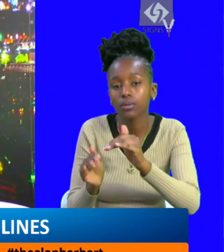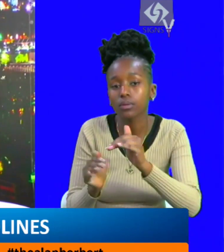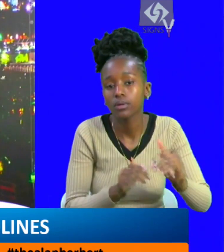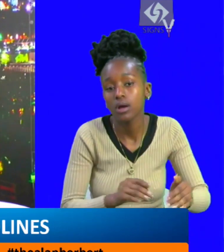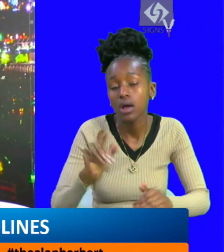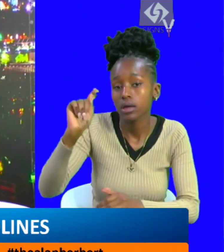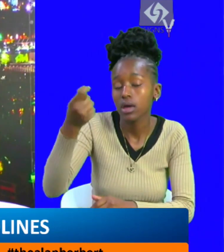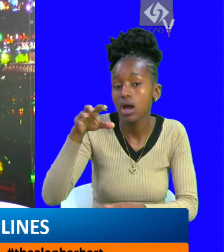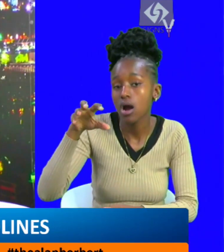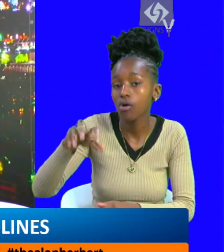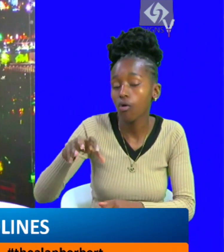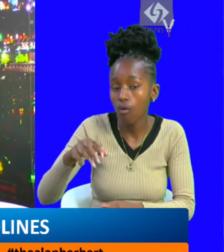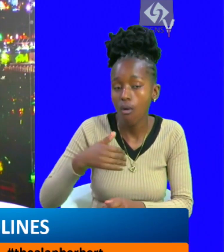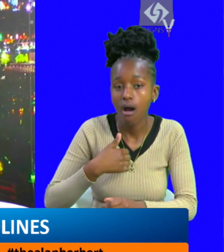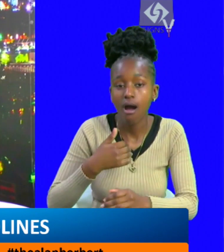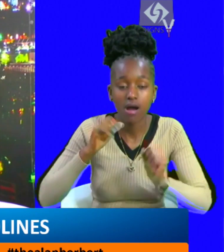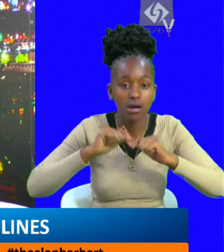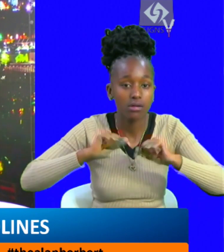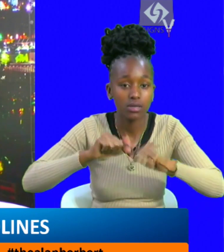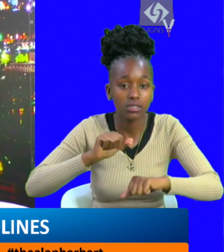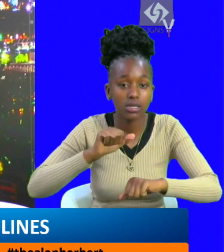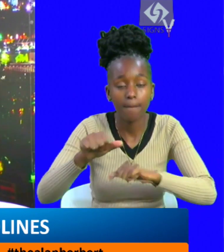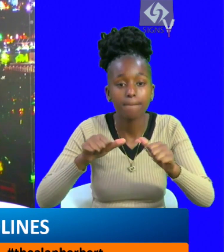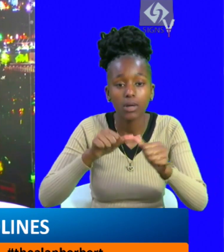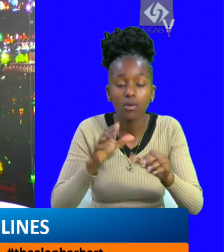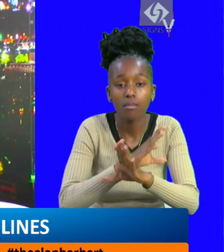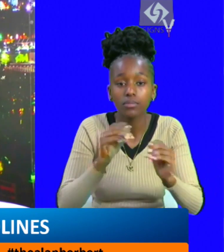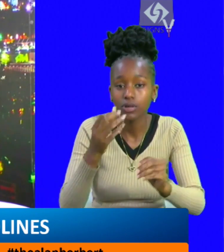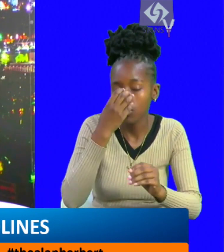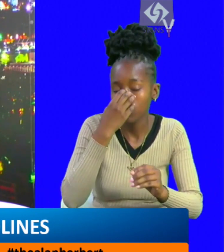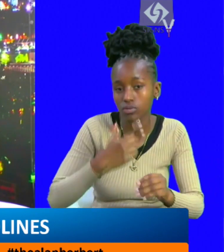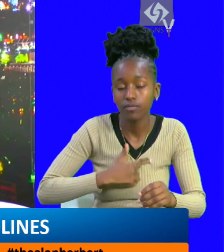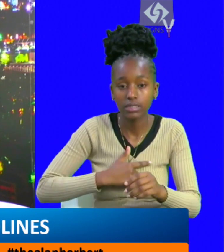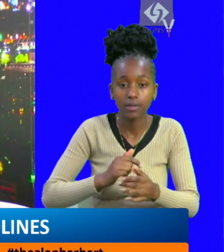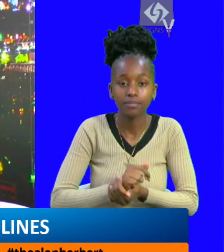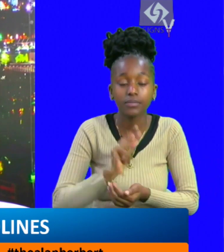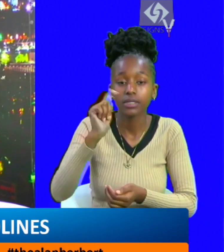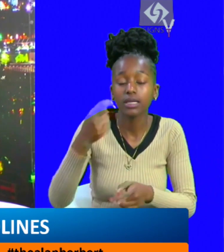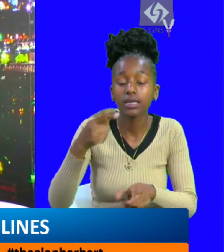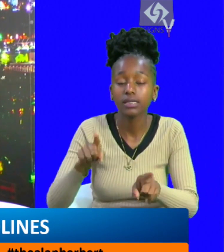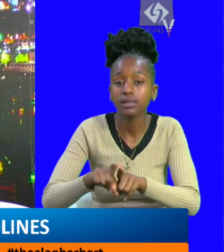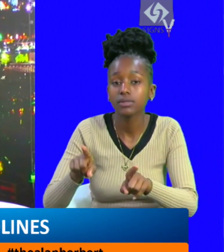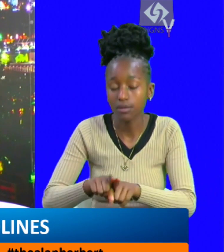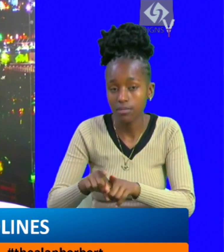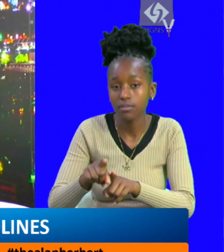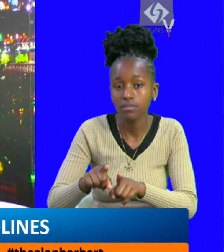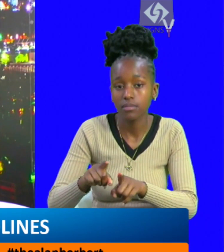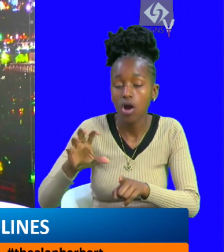imekupeleka kule ndani, umewajibika kama raia yoyote wa Kenya. Wanataka kuingia kwa serikali kwa mlango ya